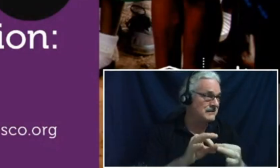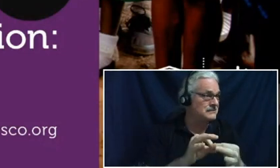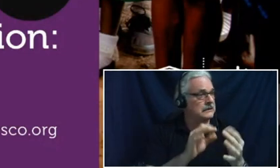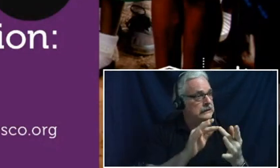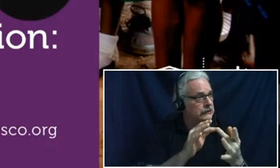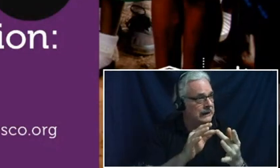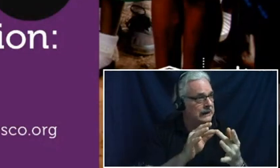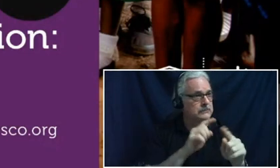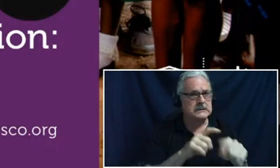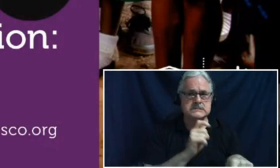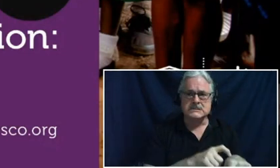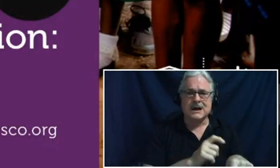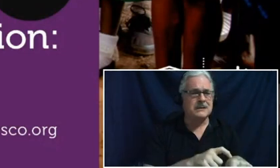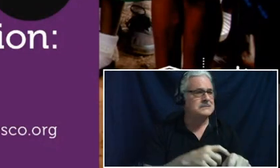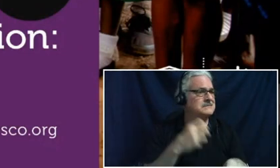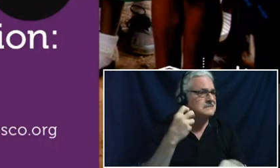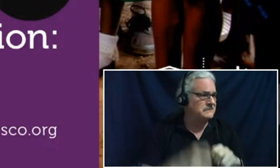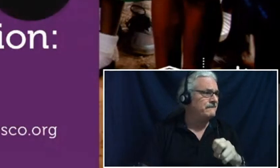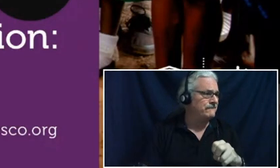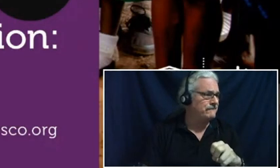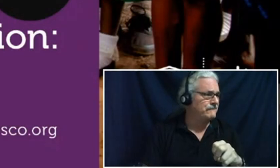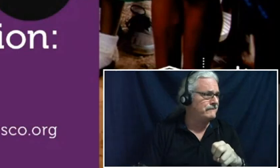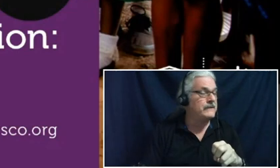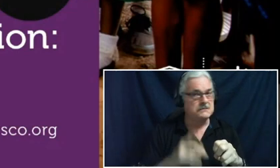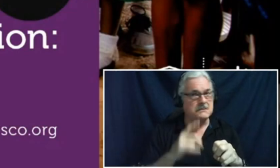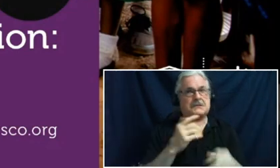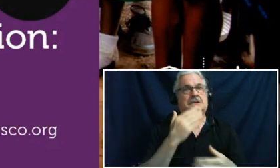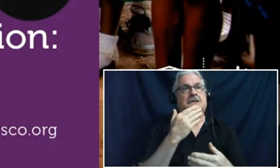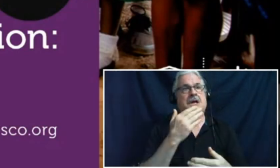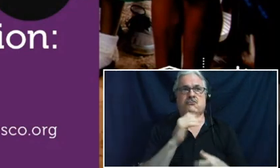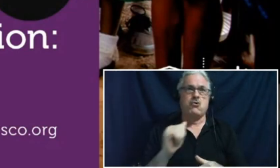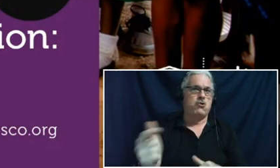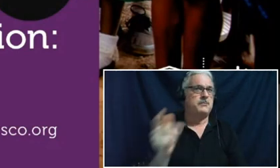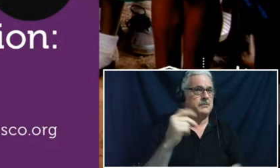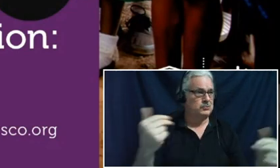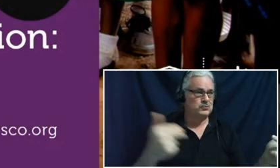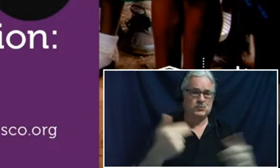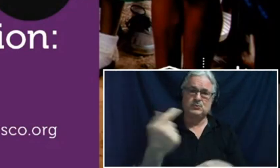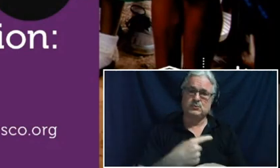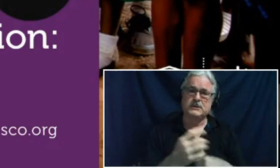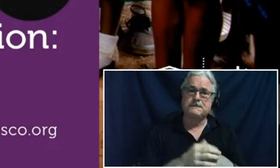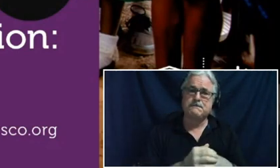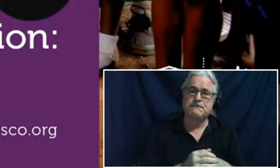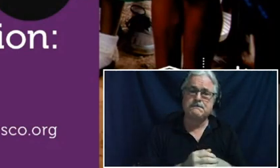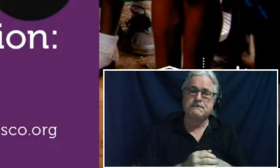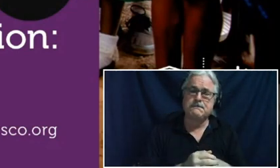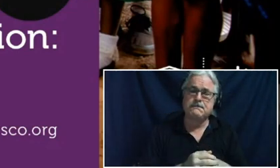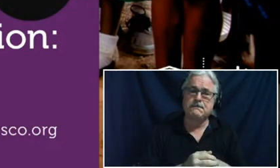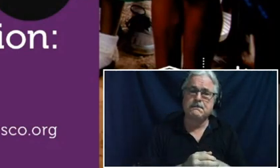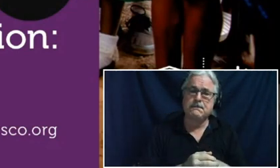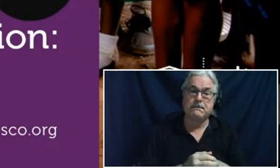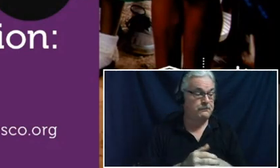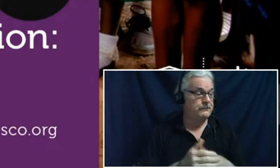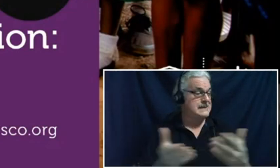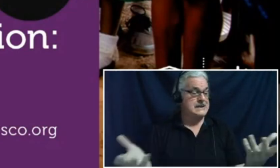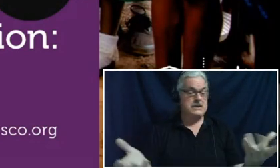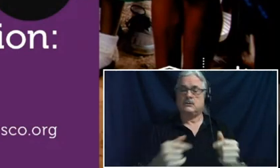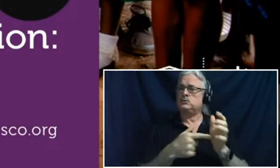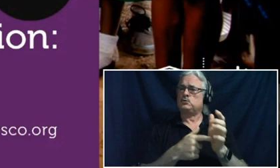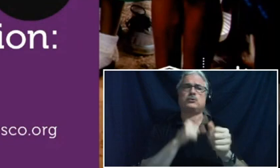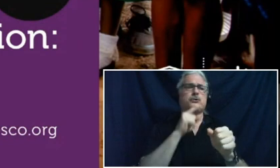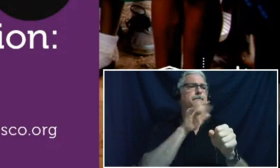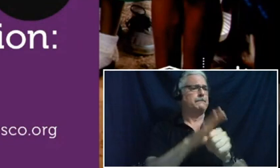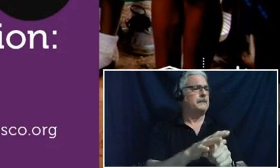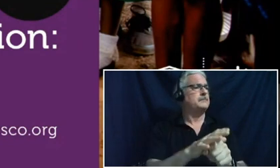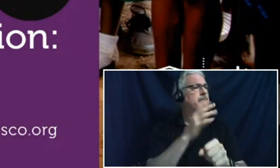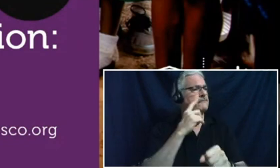les besoins de temps ont été considérables ces derniers mois. C'est pour cela que nous vous remercions tous ceux qui participent à la réunion d'aujourd'hui. Votre présence indique votre